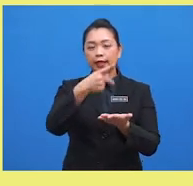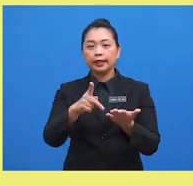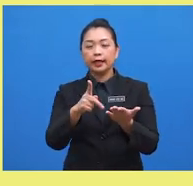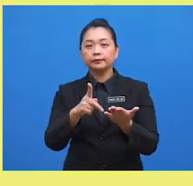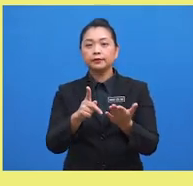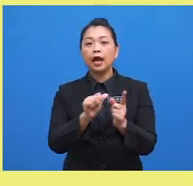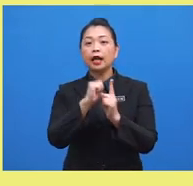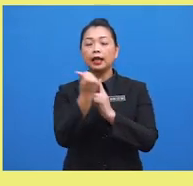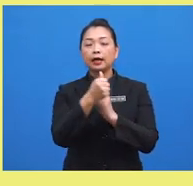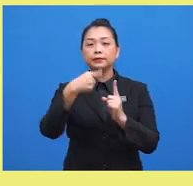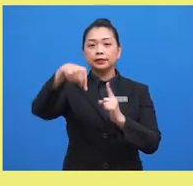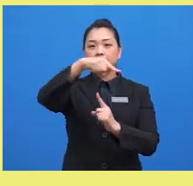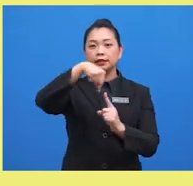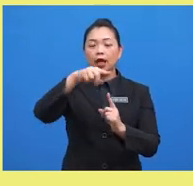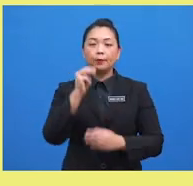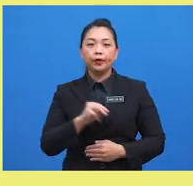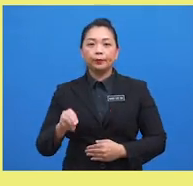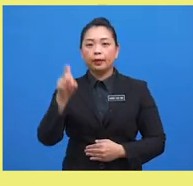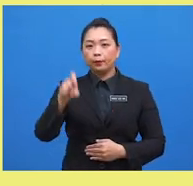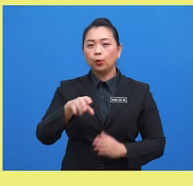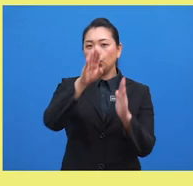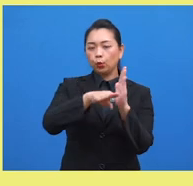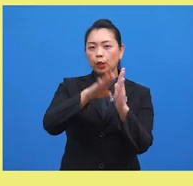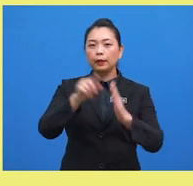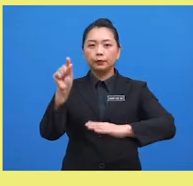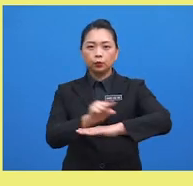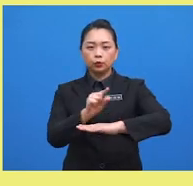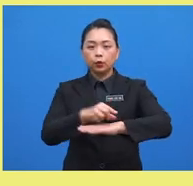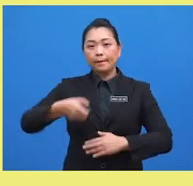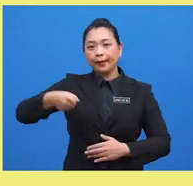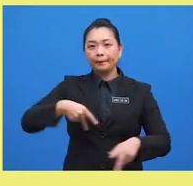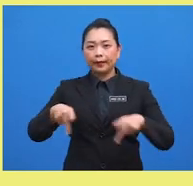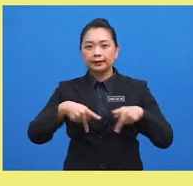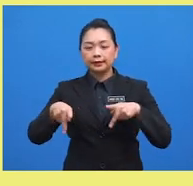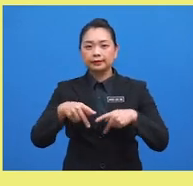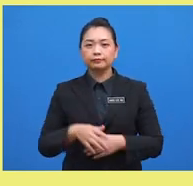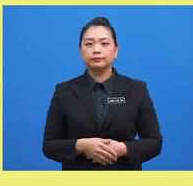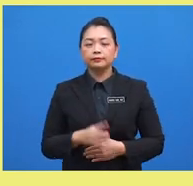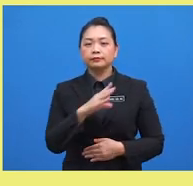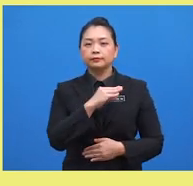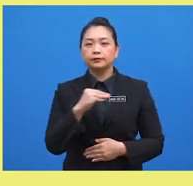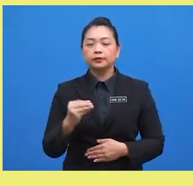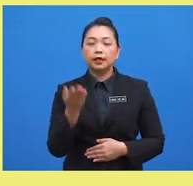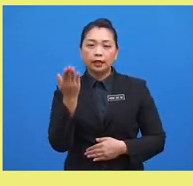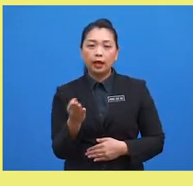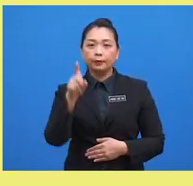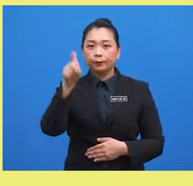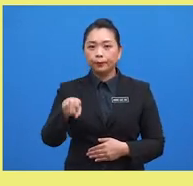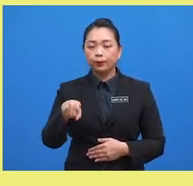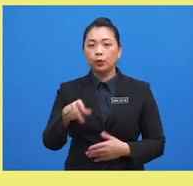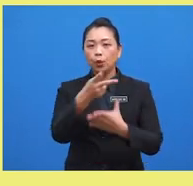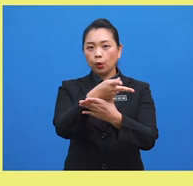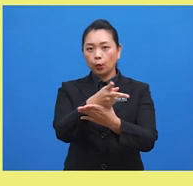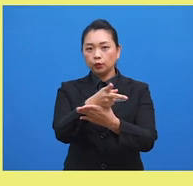sekitar. Murid-murid perlu kurangkan penggunaan beg plastik dan kamu perlu